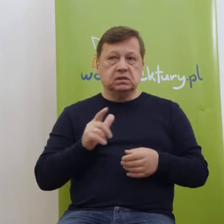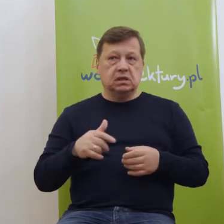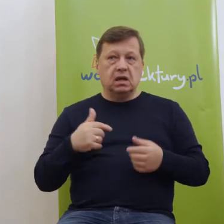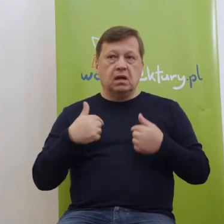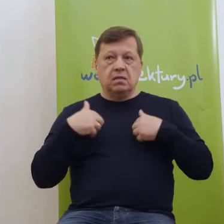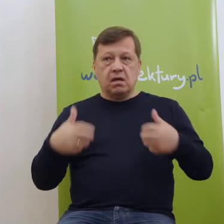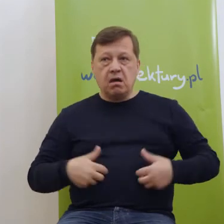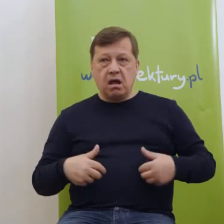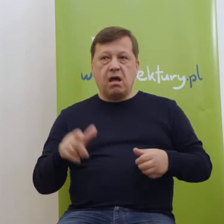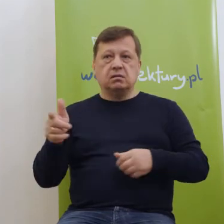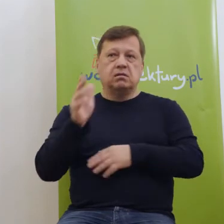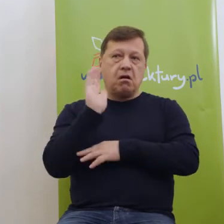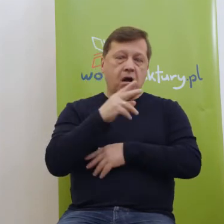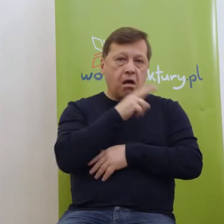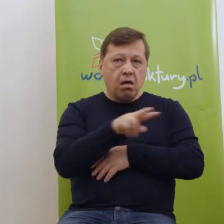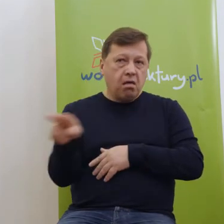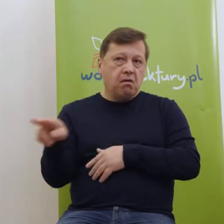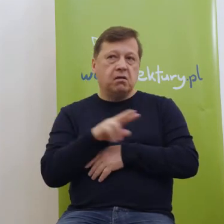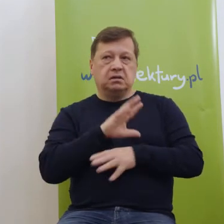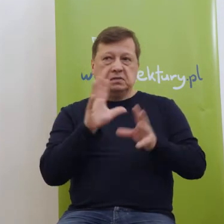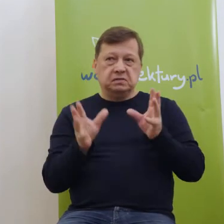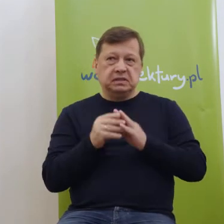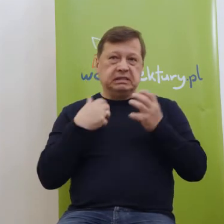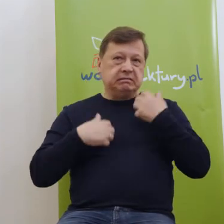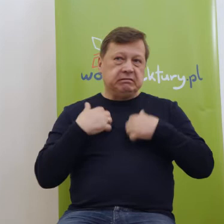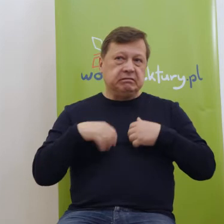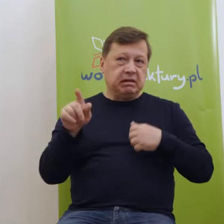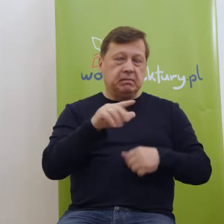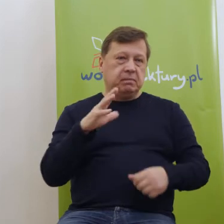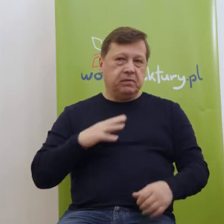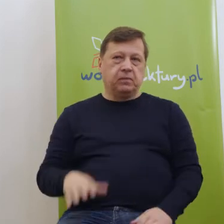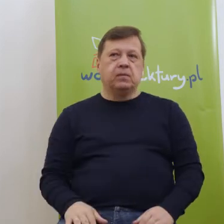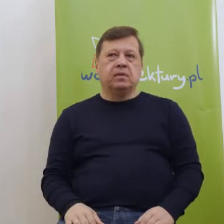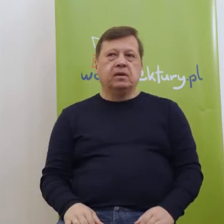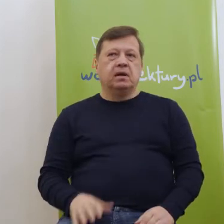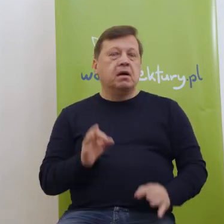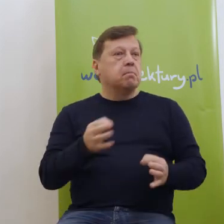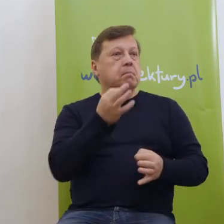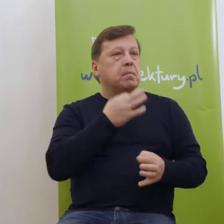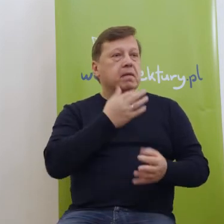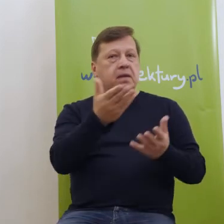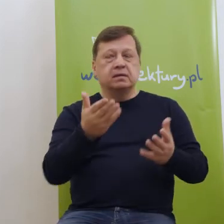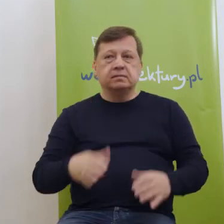przez okno i po prostu wszystko go wkurza. Już mogę odpowiadać na pytanie.